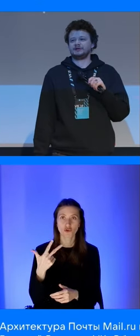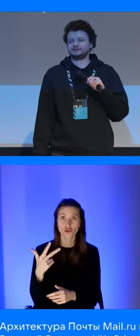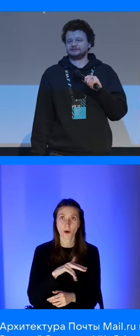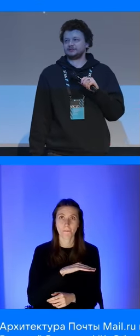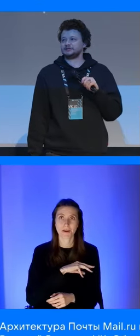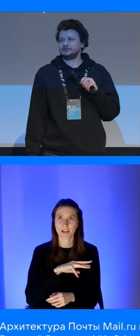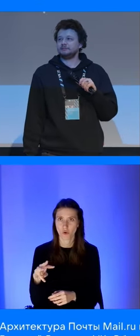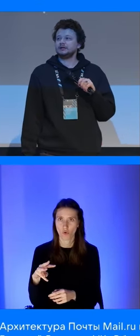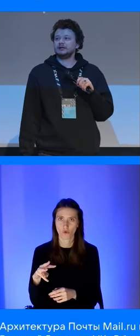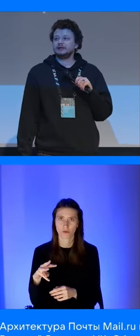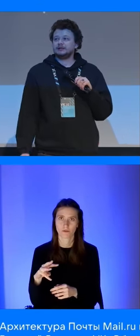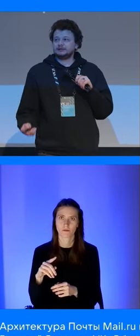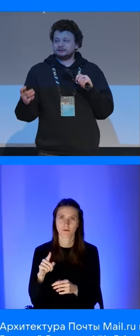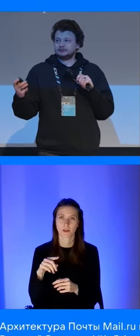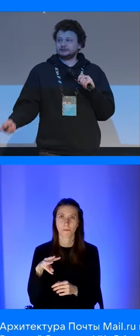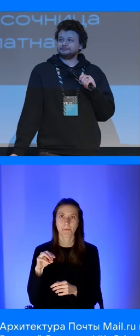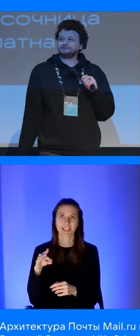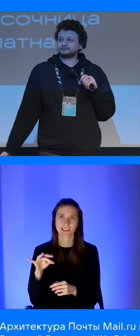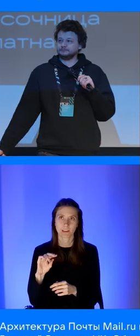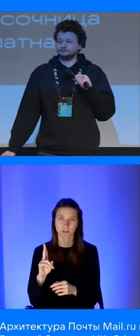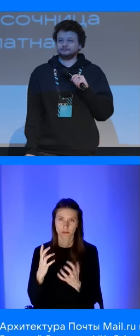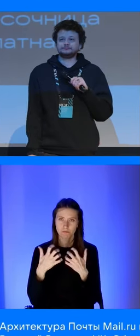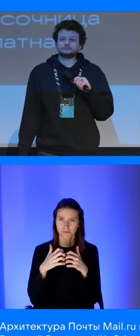секунду собирается со всех систем.